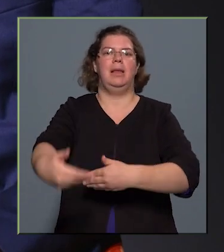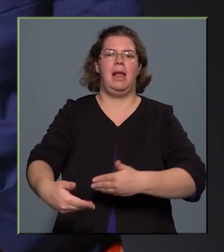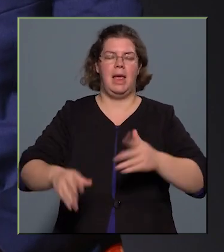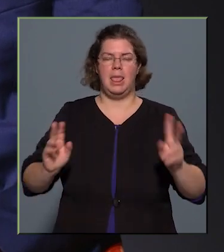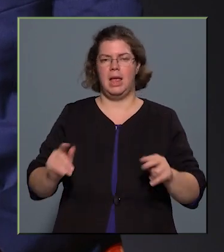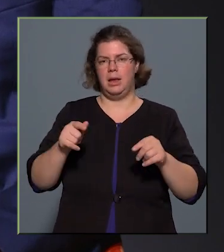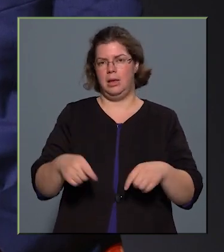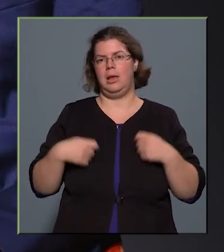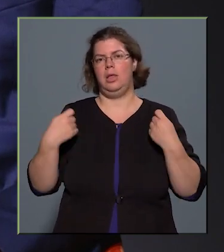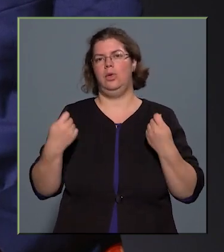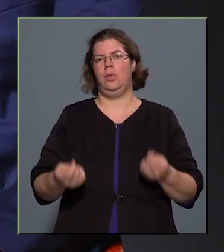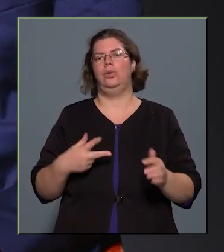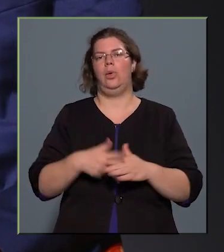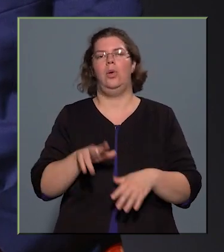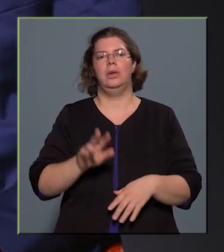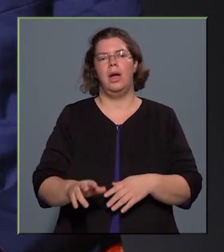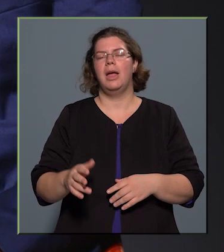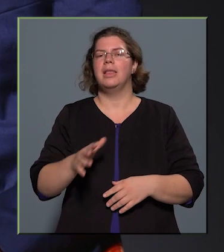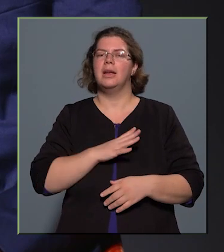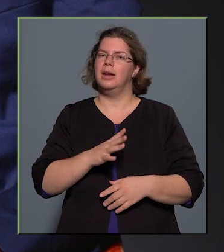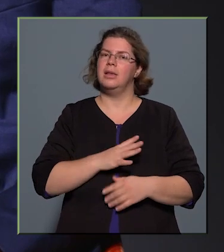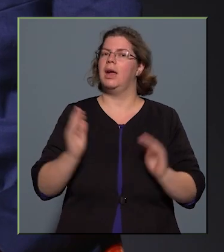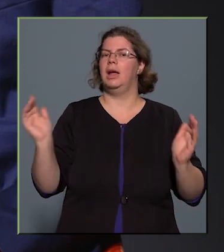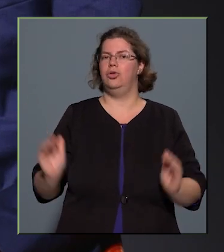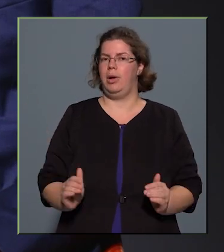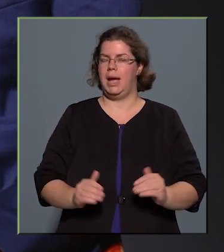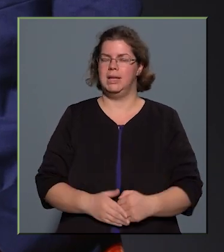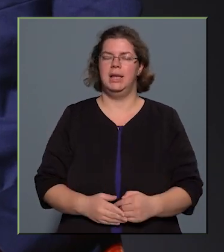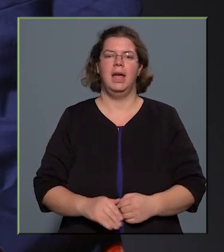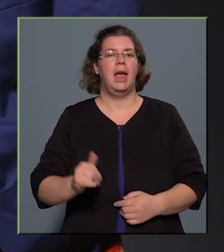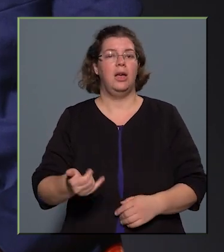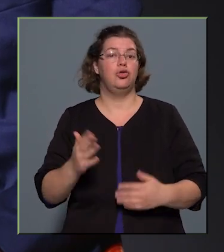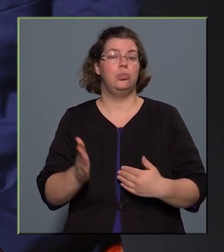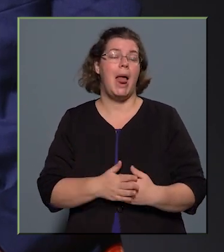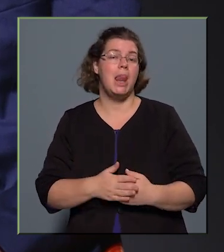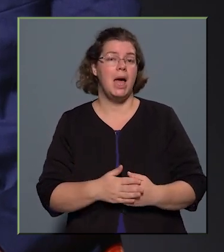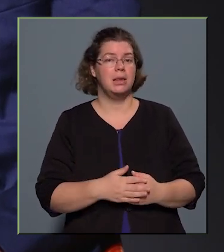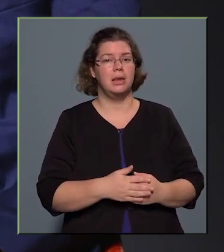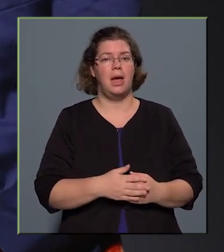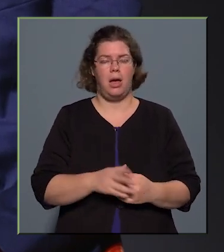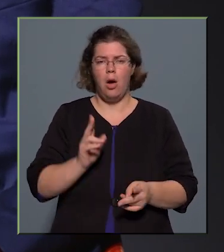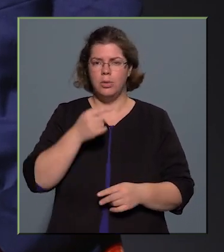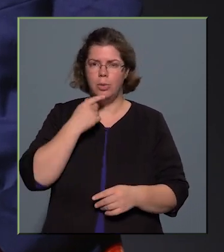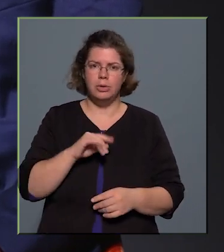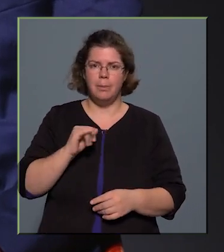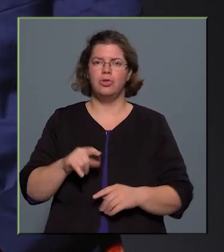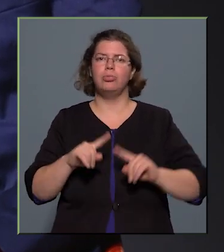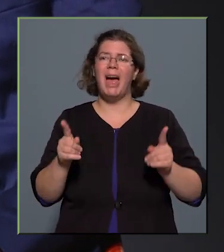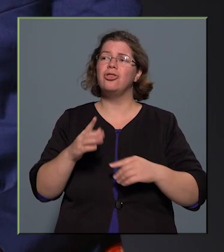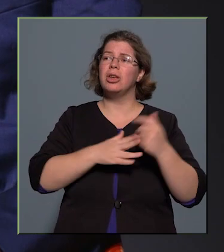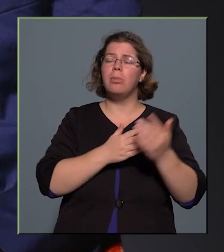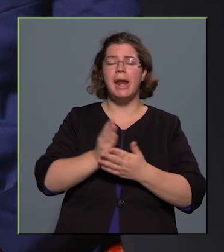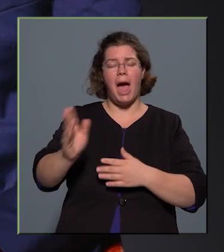kimenetele lehet ennek az adott dolognak, illetve ezeket a riszkeket úgymond csökkenteni. És mellette, amit említettem is, az, hogy más iparágokból is nagyon sok